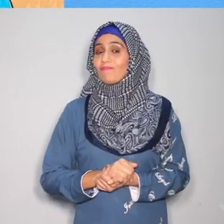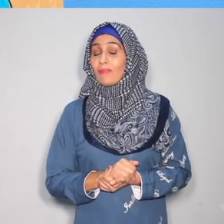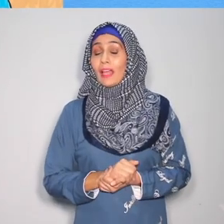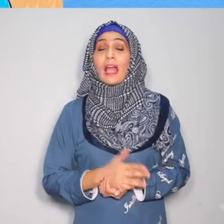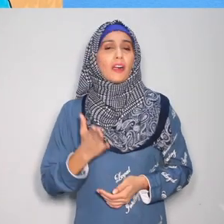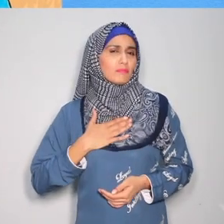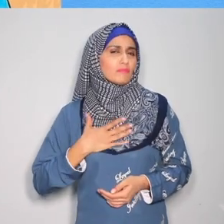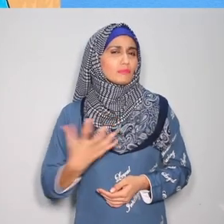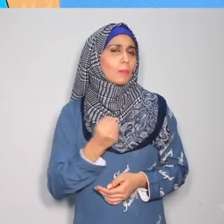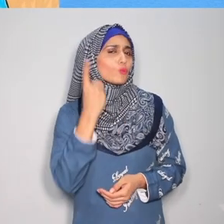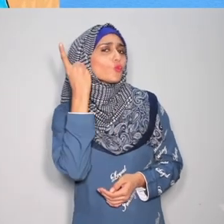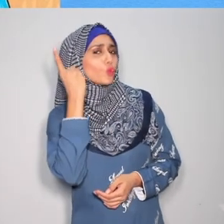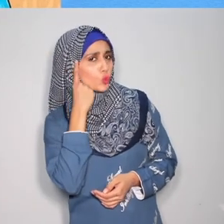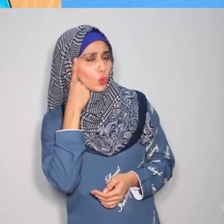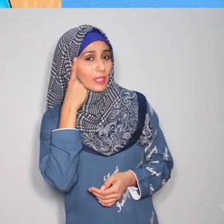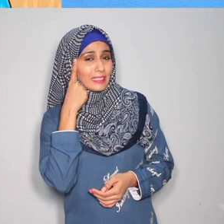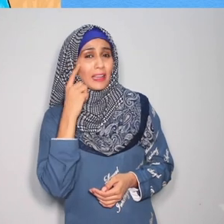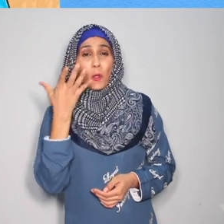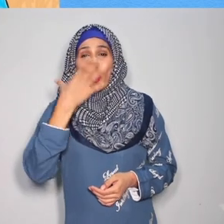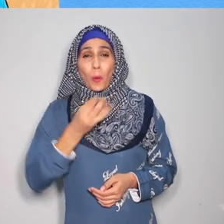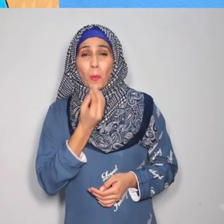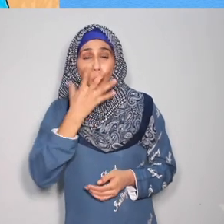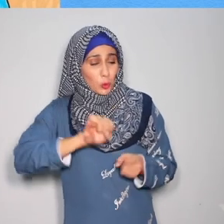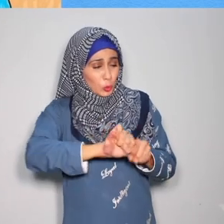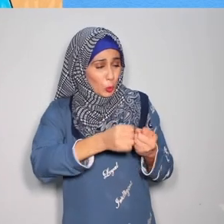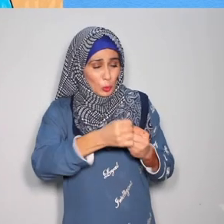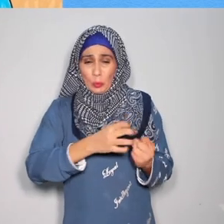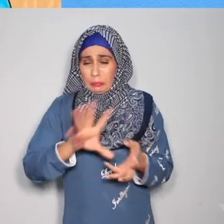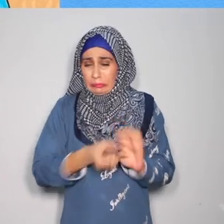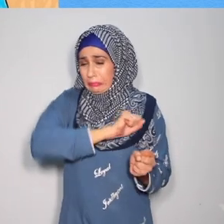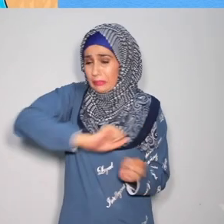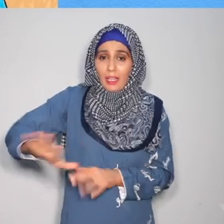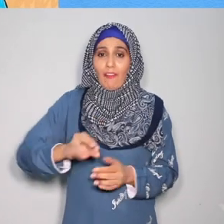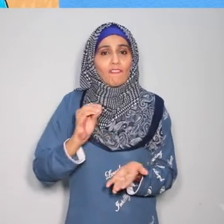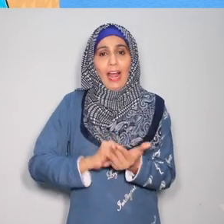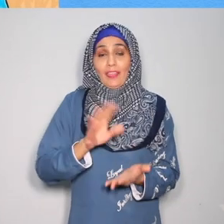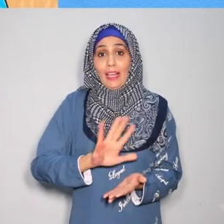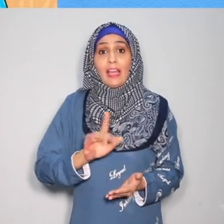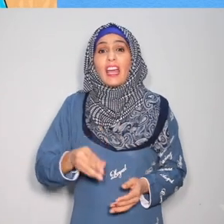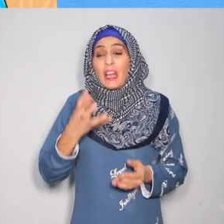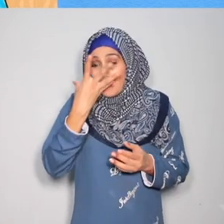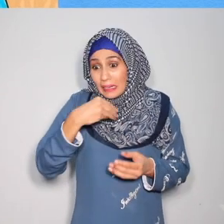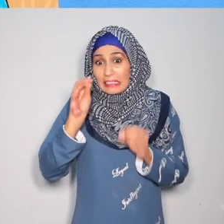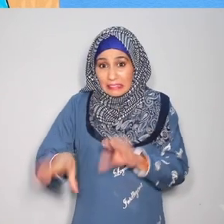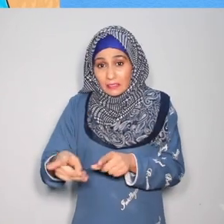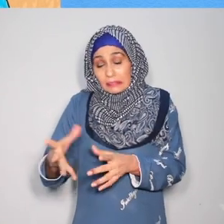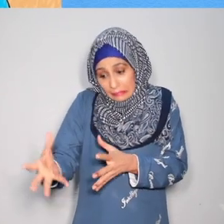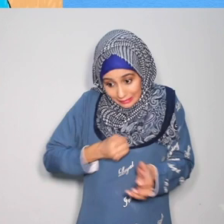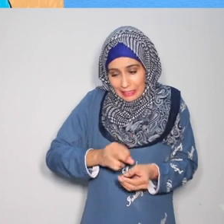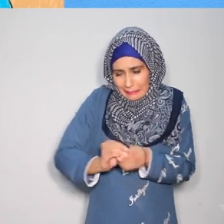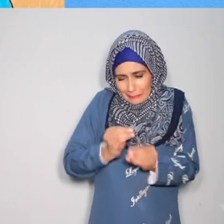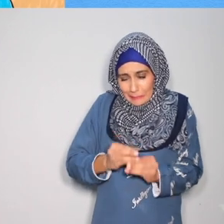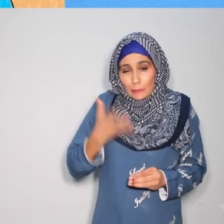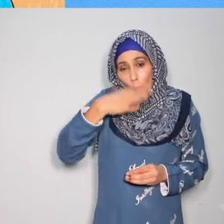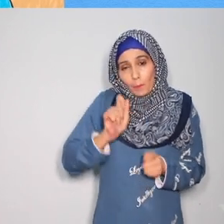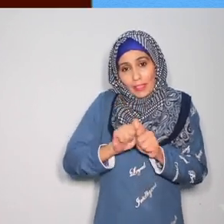हुए कहा, हमने सोचा किसी खूबसूरत चीज़ को कचरा बनाने से अच्छा है कि कचरे को खूबसूरत